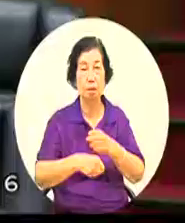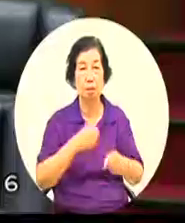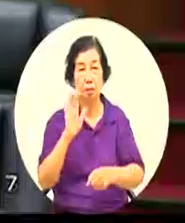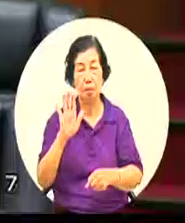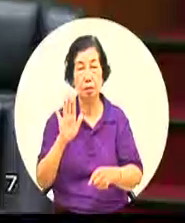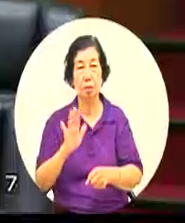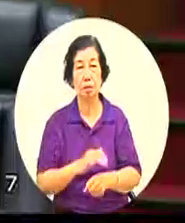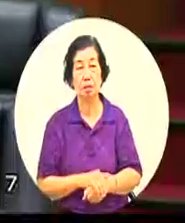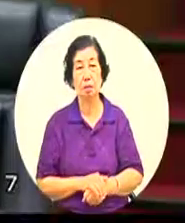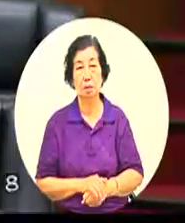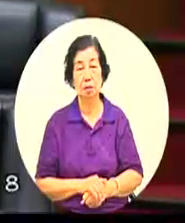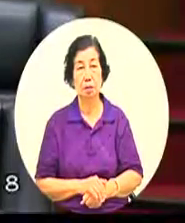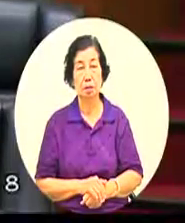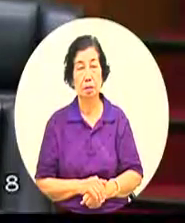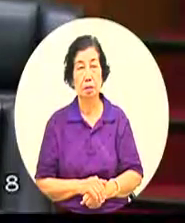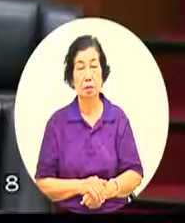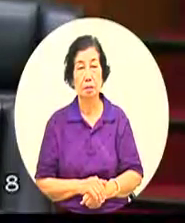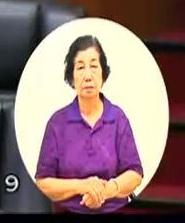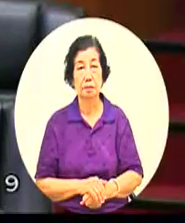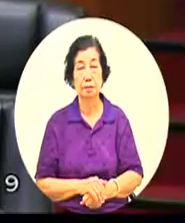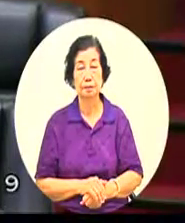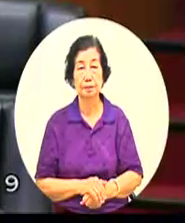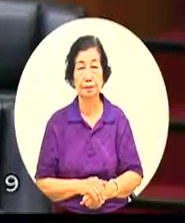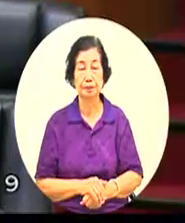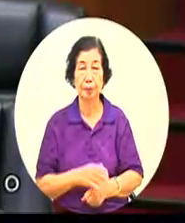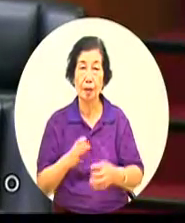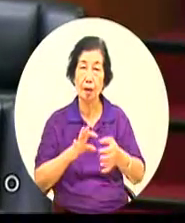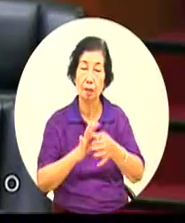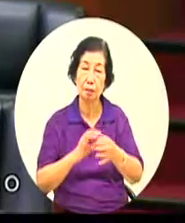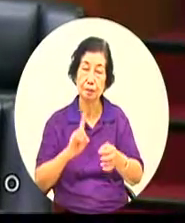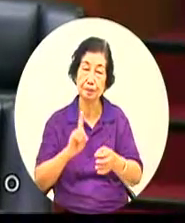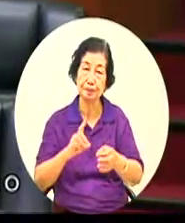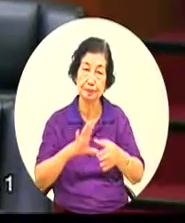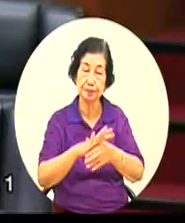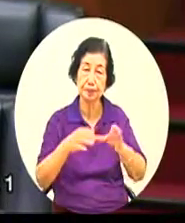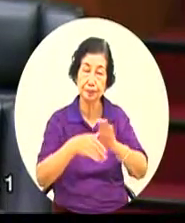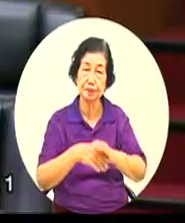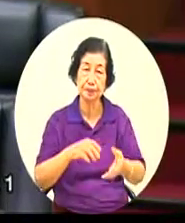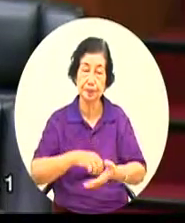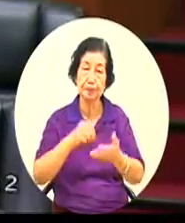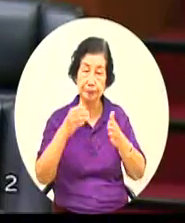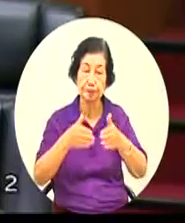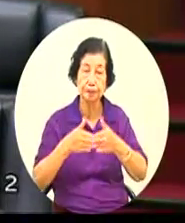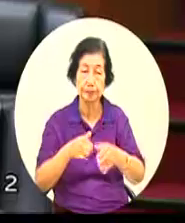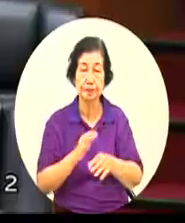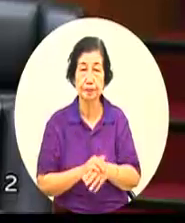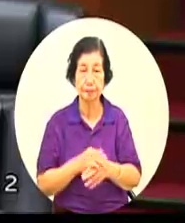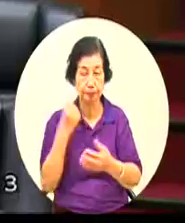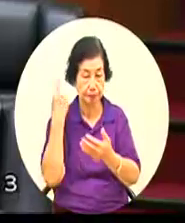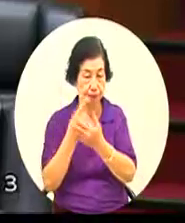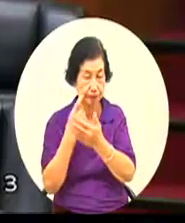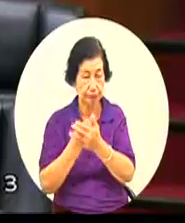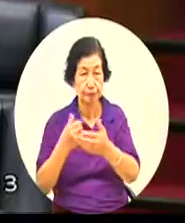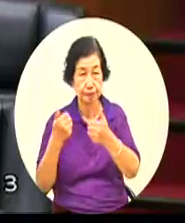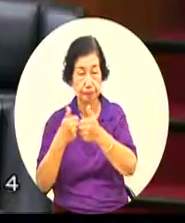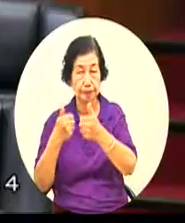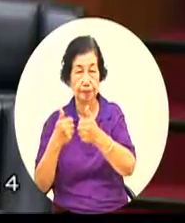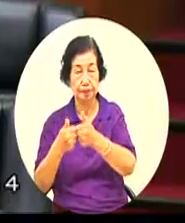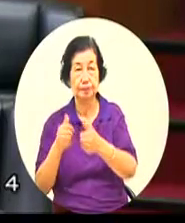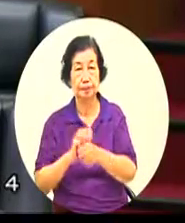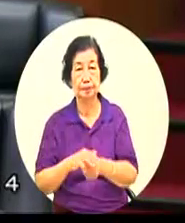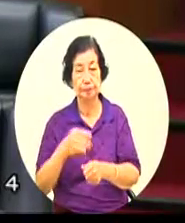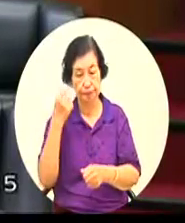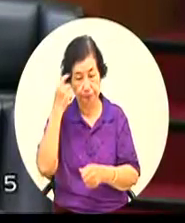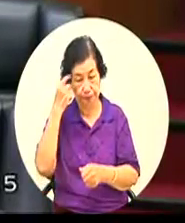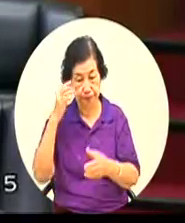好，谢谢，请坐。我这边为什么要提到文化？因为我在每一次的会议吼，有时候我会想到文